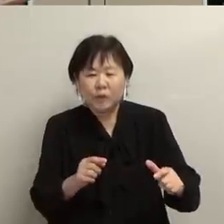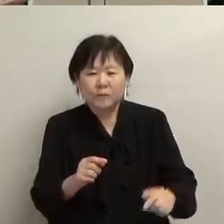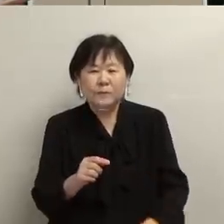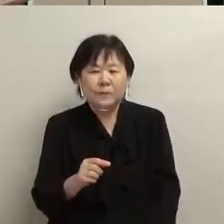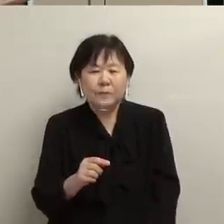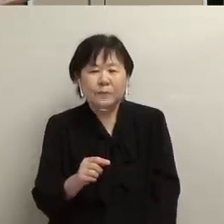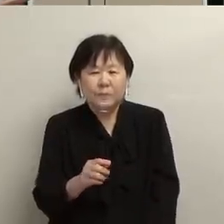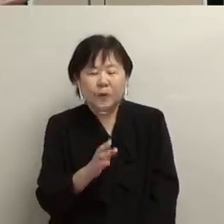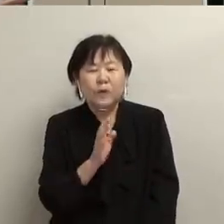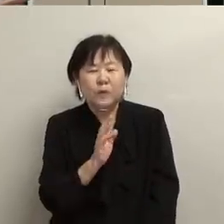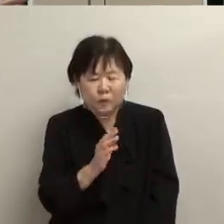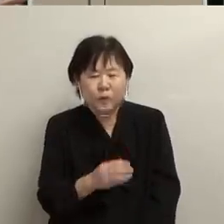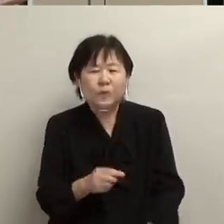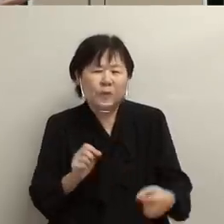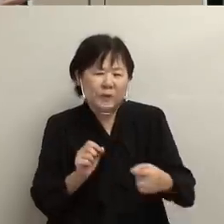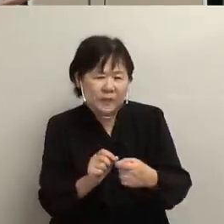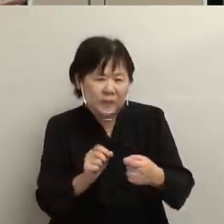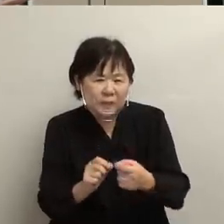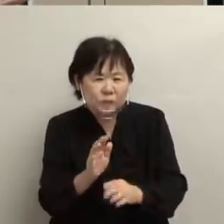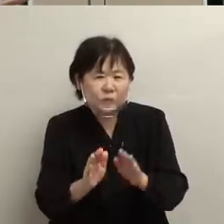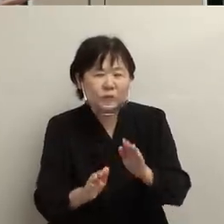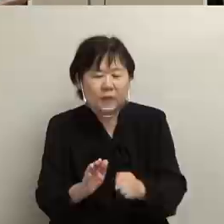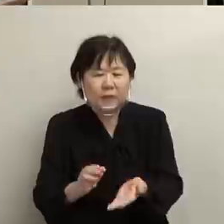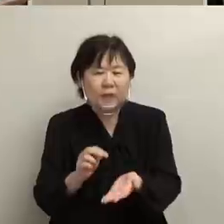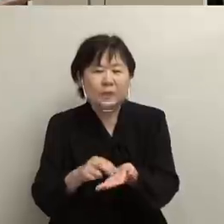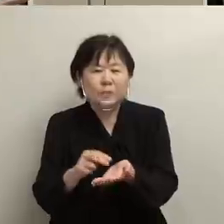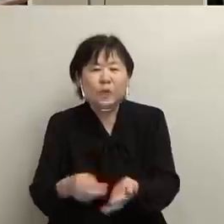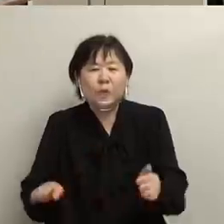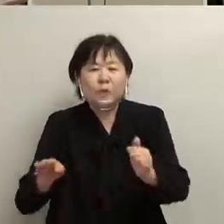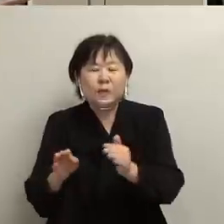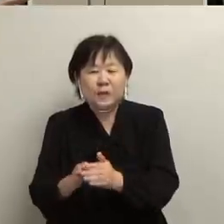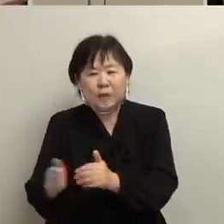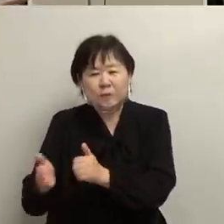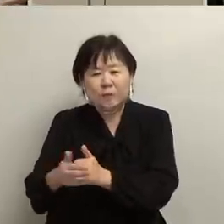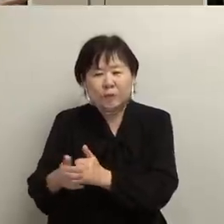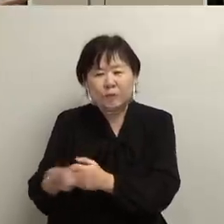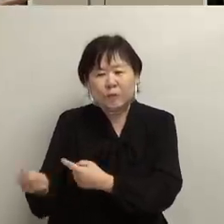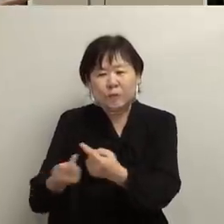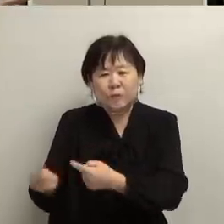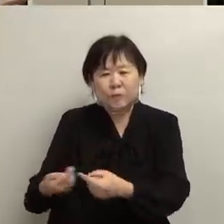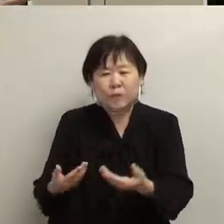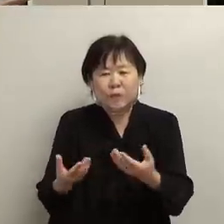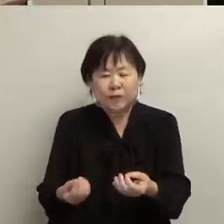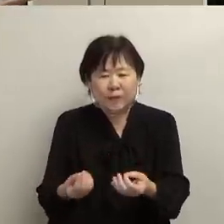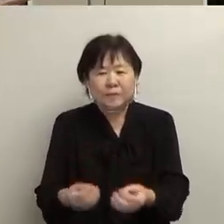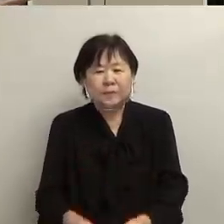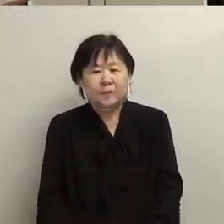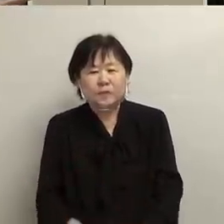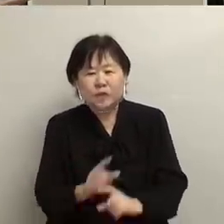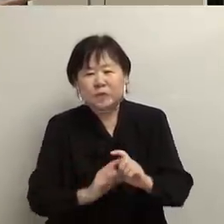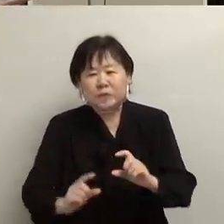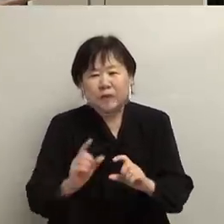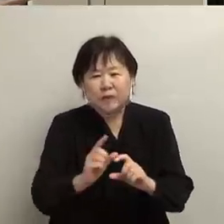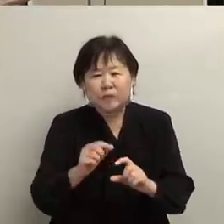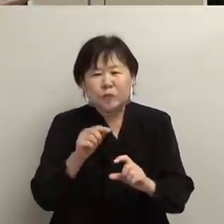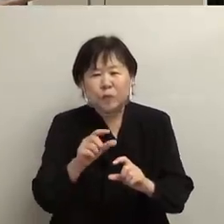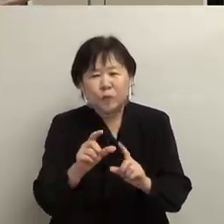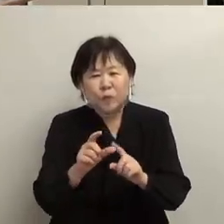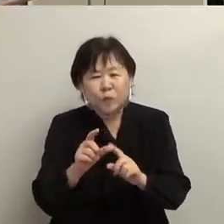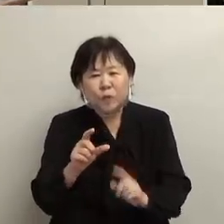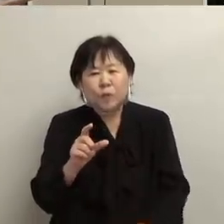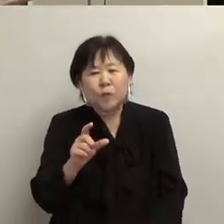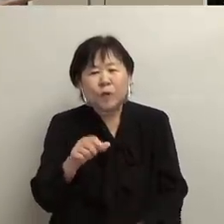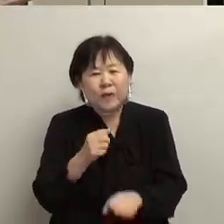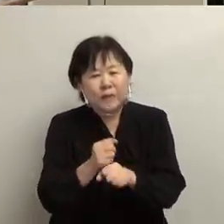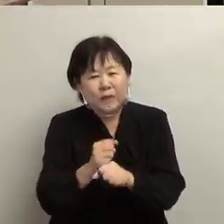ギリギリの形で各医療機関さんから出していただいたプラスアルファの部分というのはですねやはりさらに大変になってくる